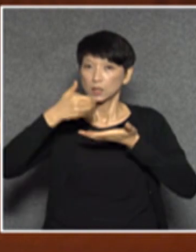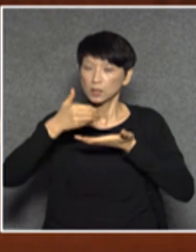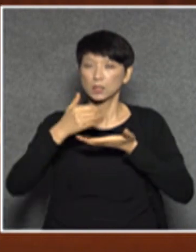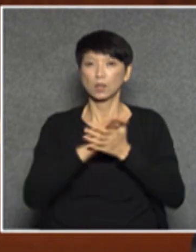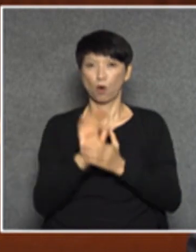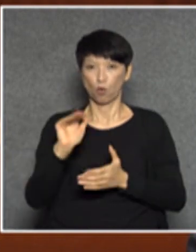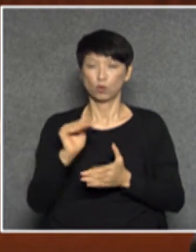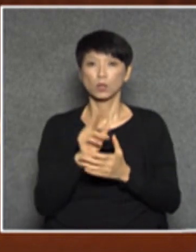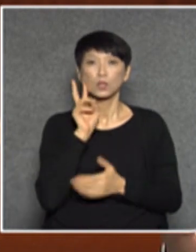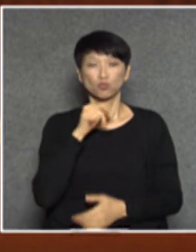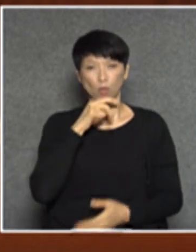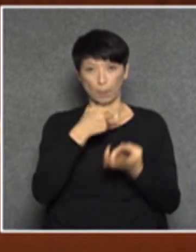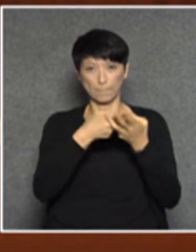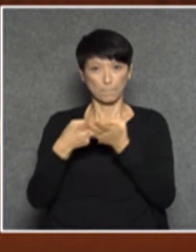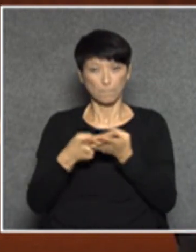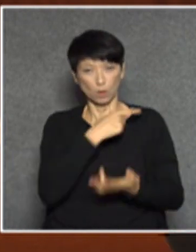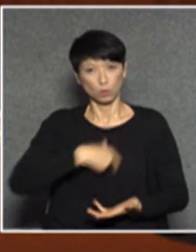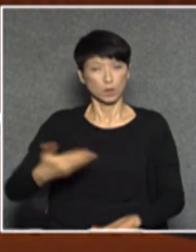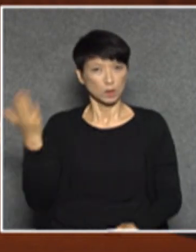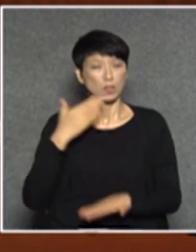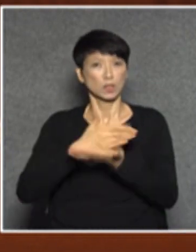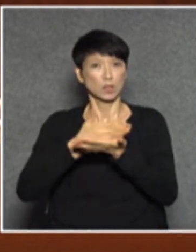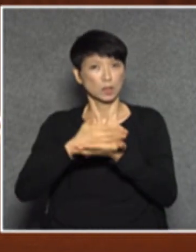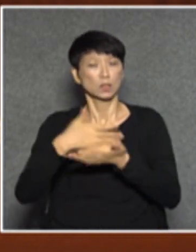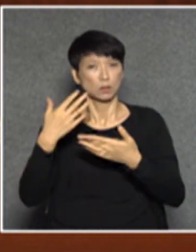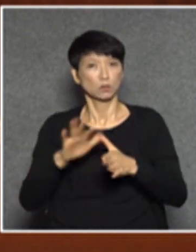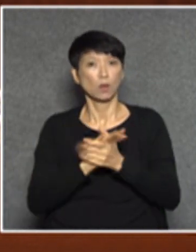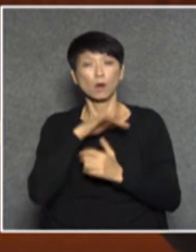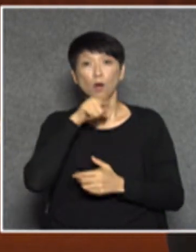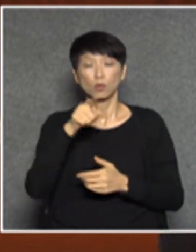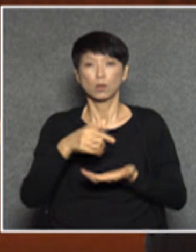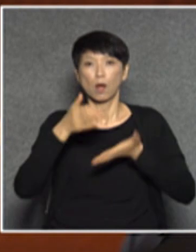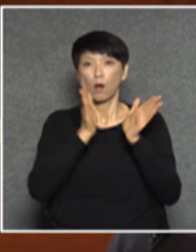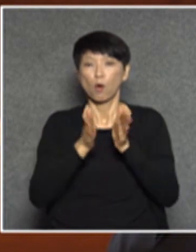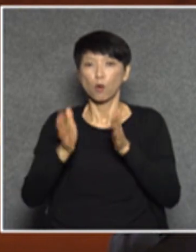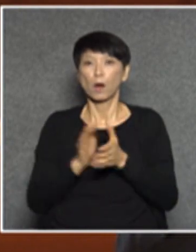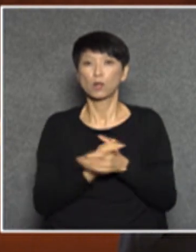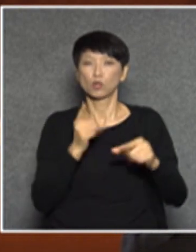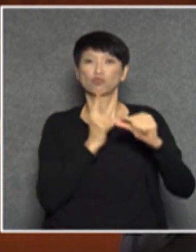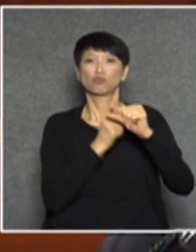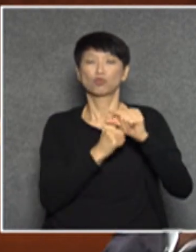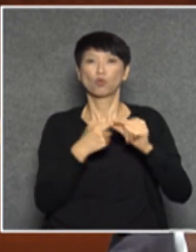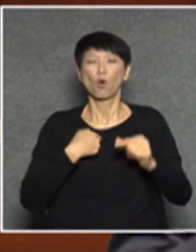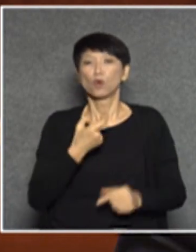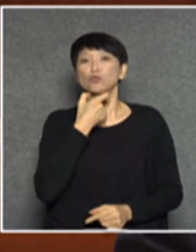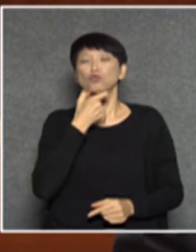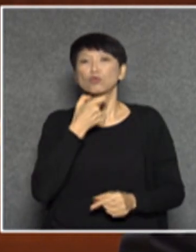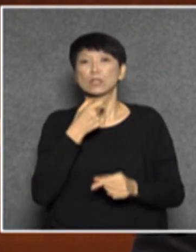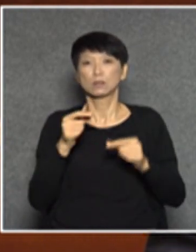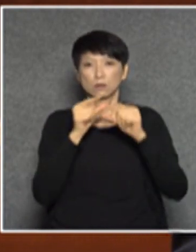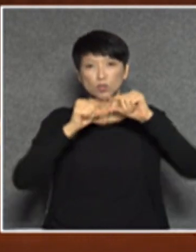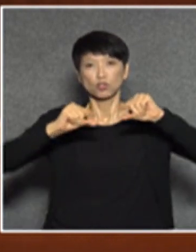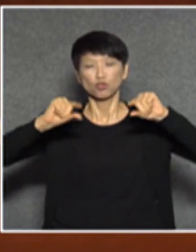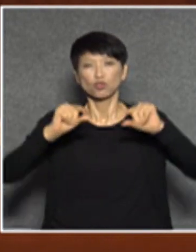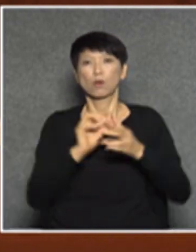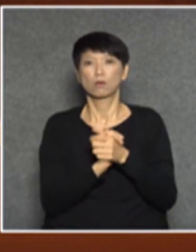有某位泛民議員過去都試過的了，就說你當日安排的早餐是中式，我要吃腸仔雙蛋，